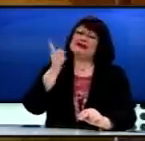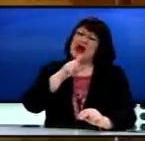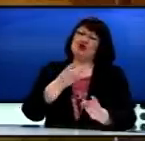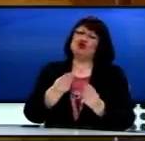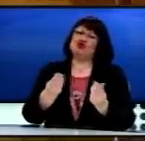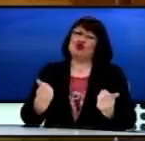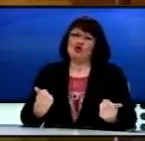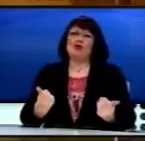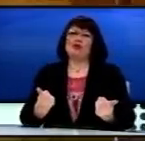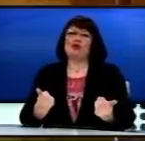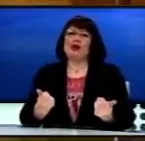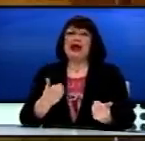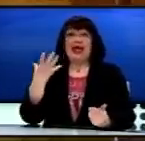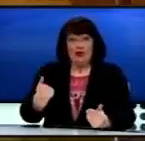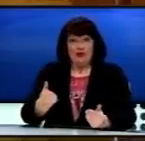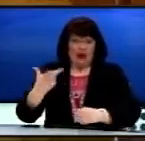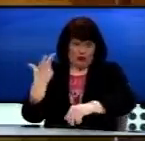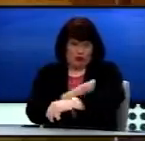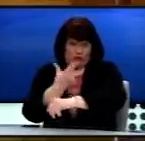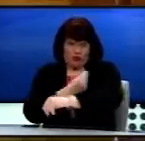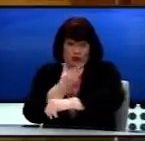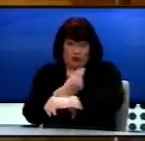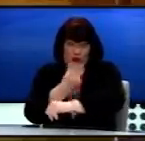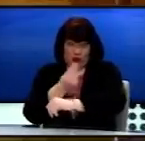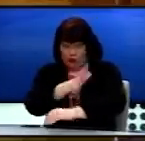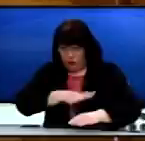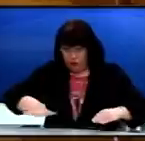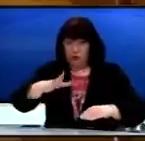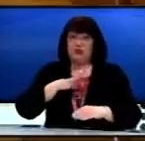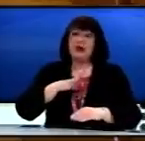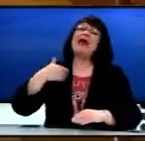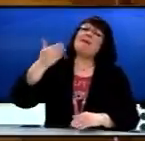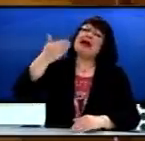στρατηγική, πάμε ό,τι εμβόλιο έχουμε να εμβολιάσουμε με μία δόση και